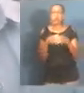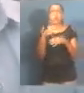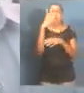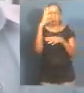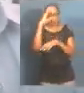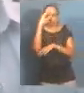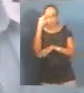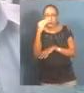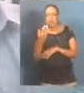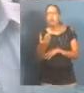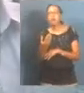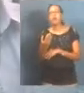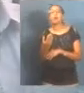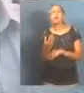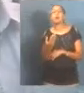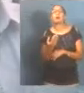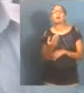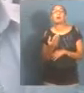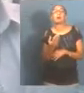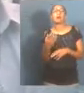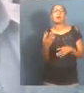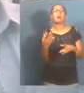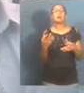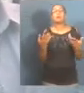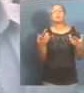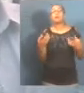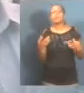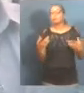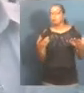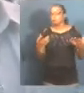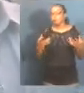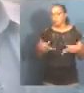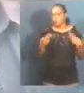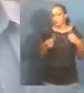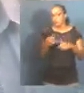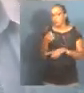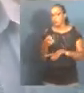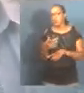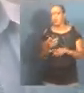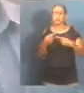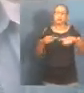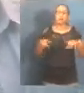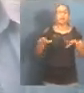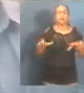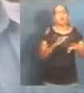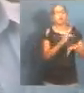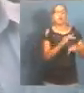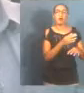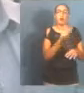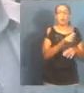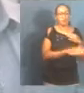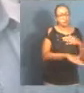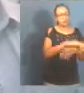la vie, je ne parle pas à ne pas confondre avec l'éducation, ce qu'ils appellent l'éducation et que d'autres spécialistes appellent la formation initiale. Nous